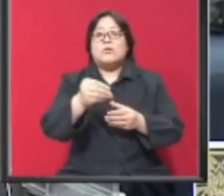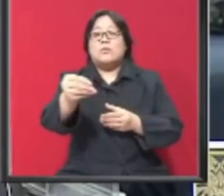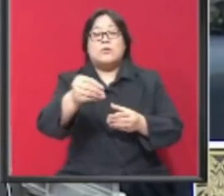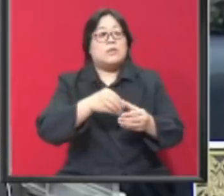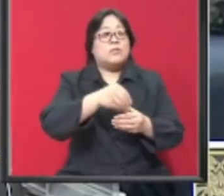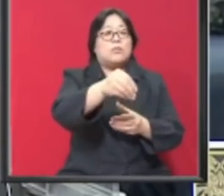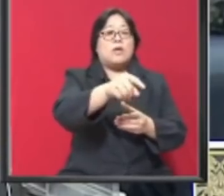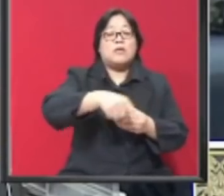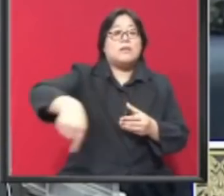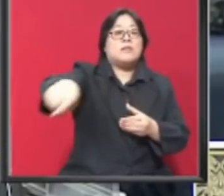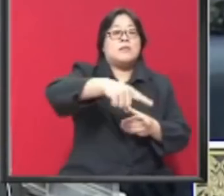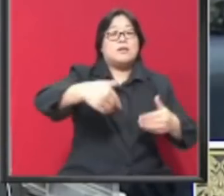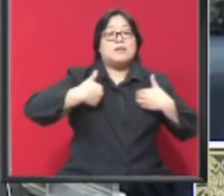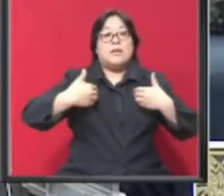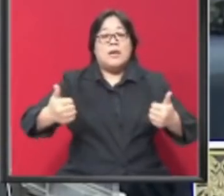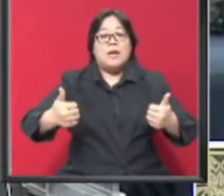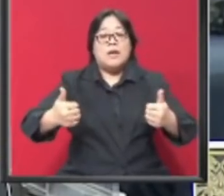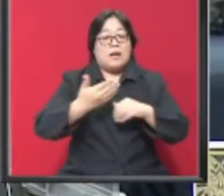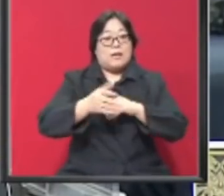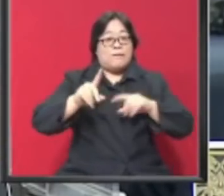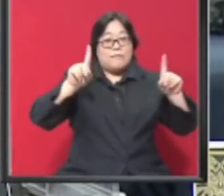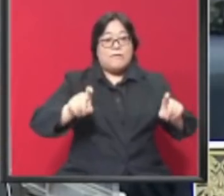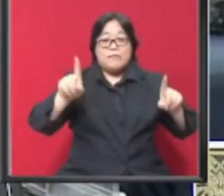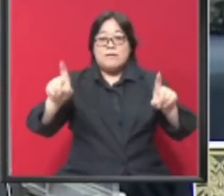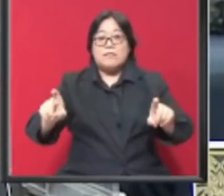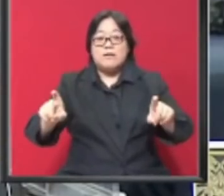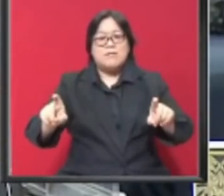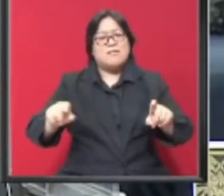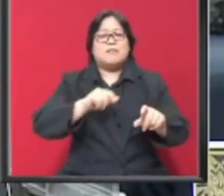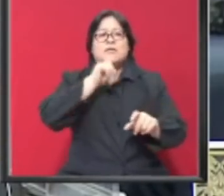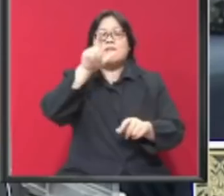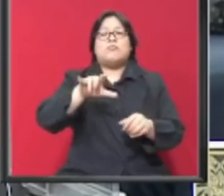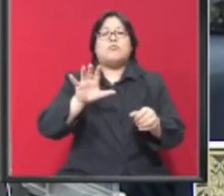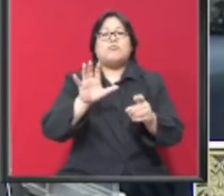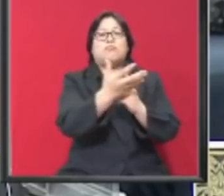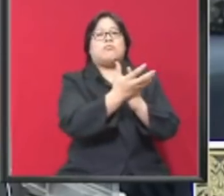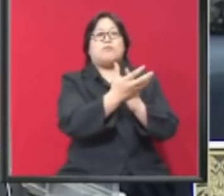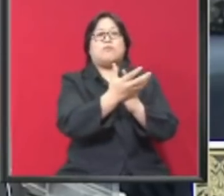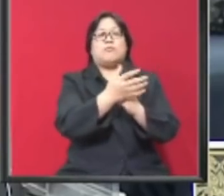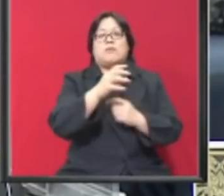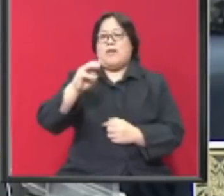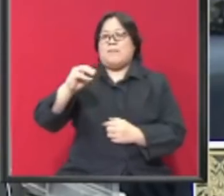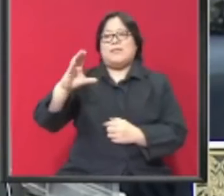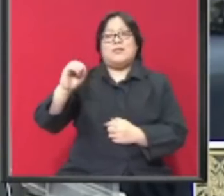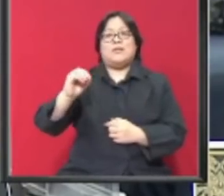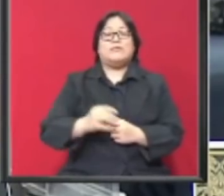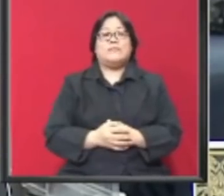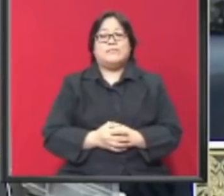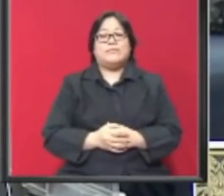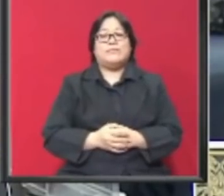yang didapati sihat Setelah diuji tidak perlu dikurung dengan emsio